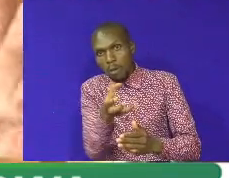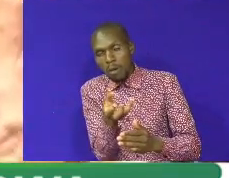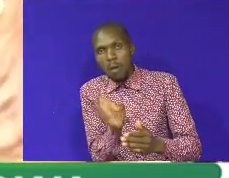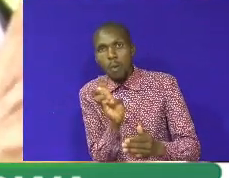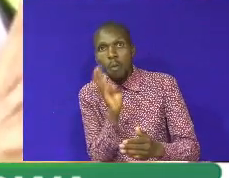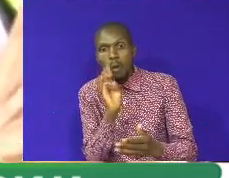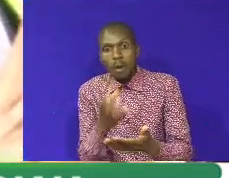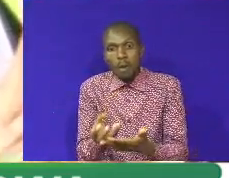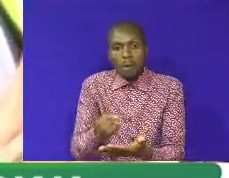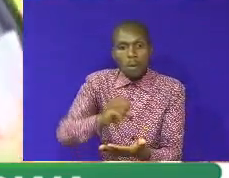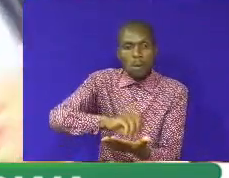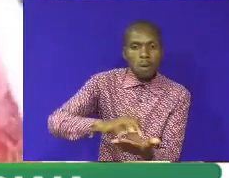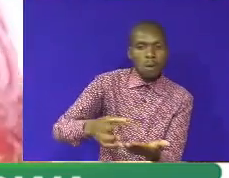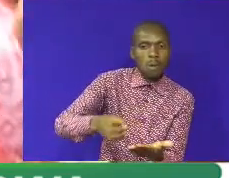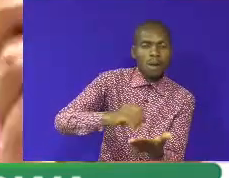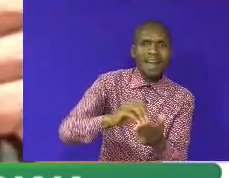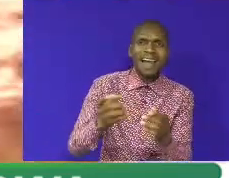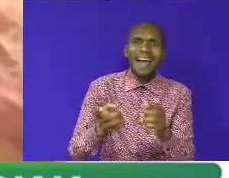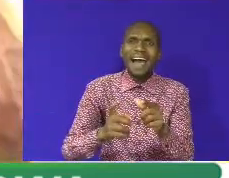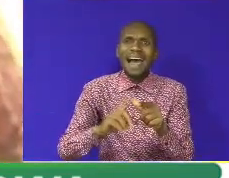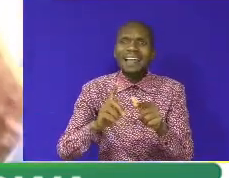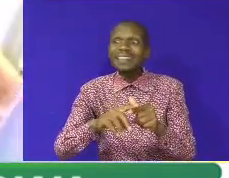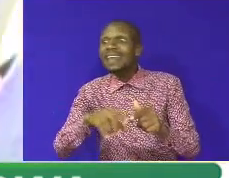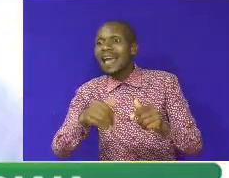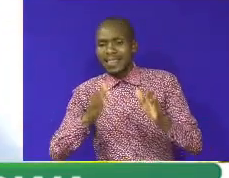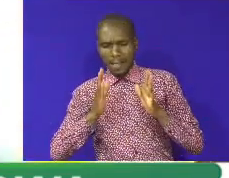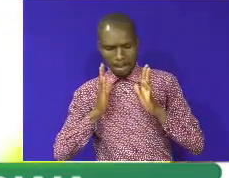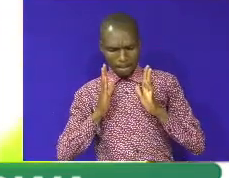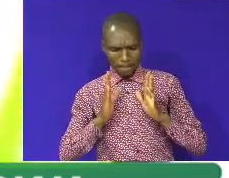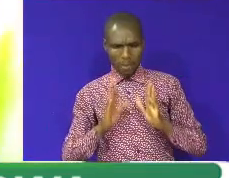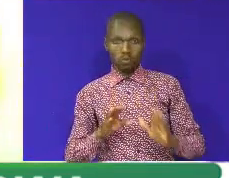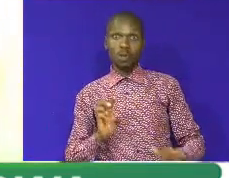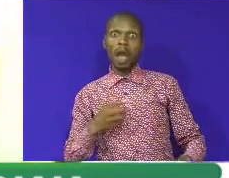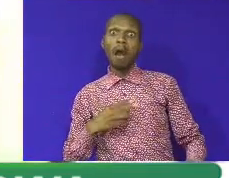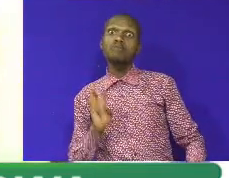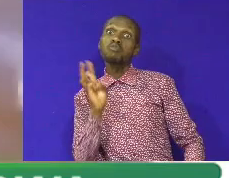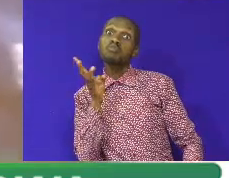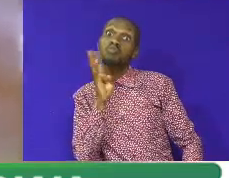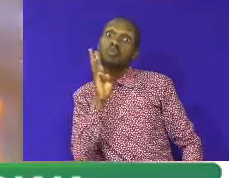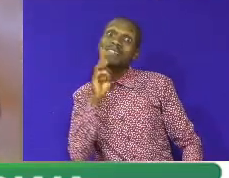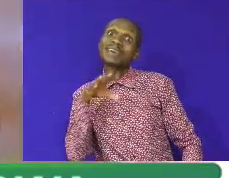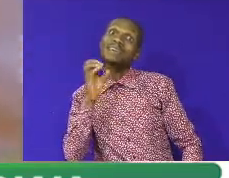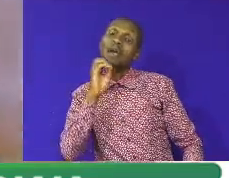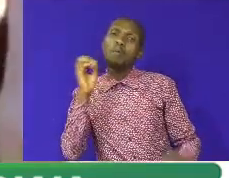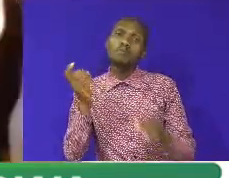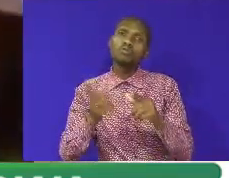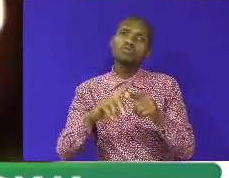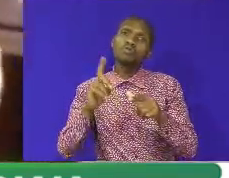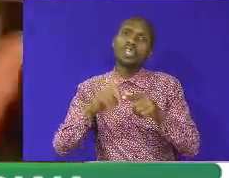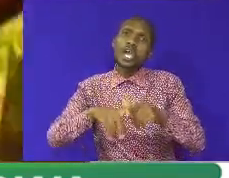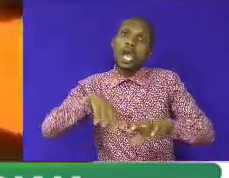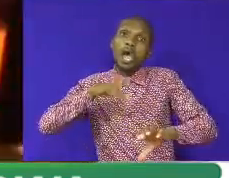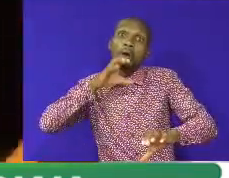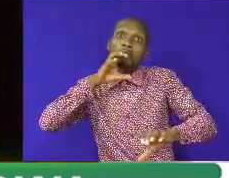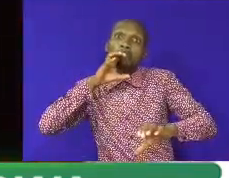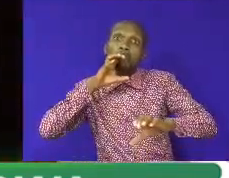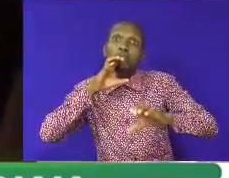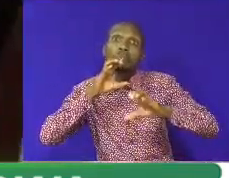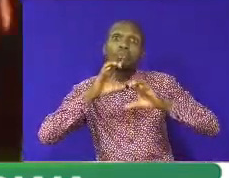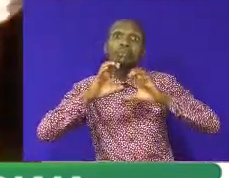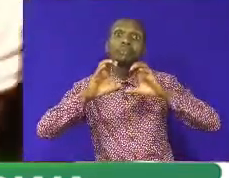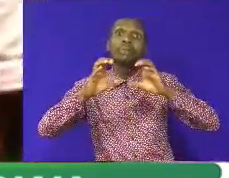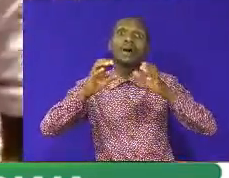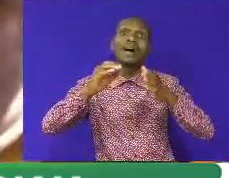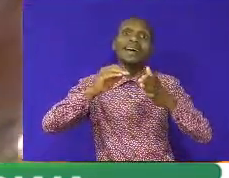bioski na ende ambara wabara abeka macha ichi nyomba chiavo. Gago kwa nakuruwa senseme yo,